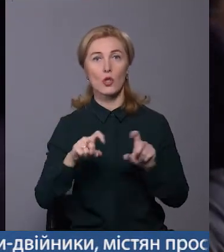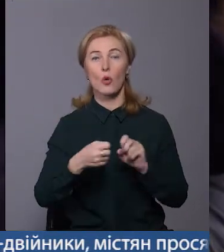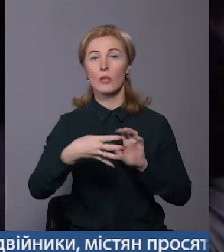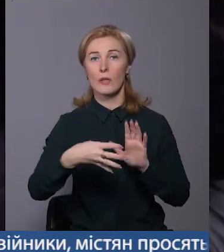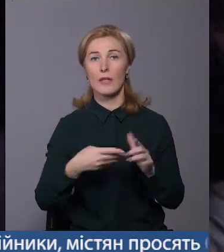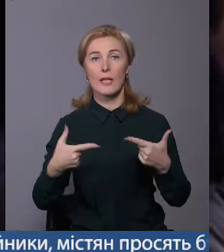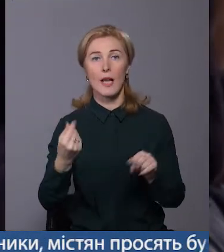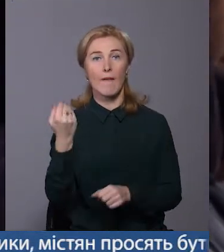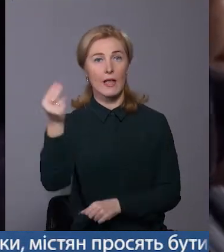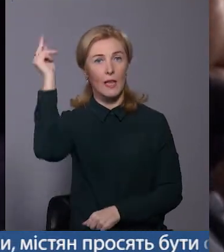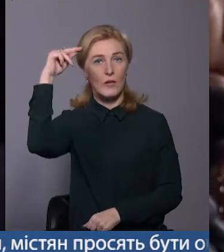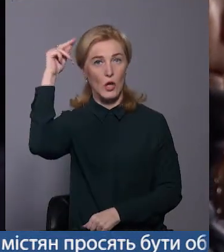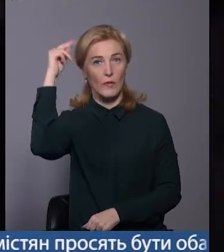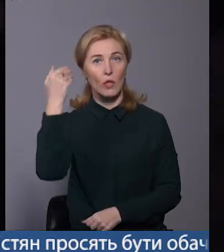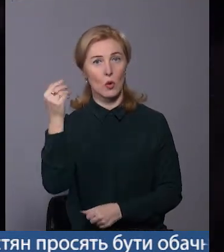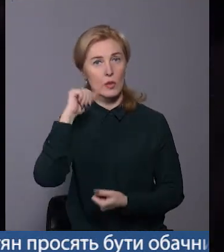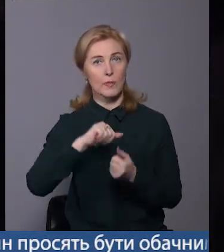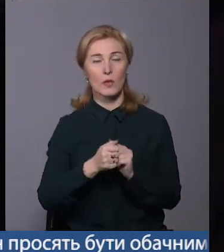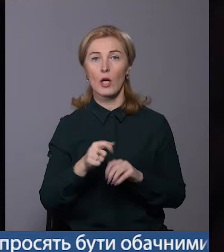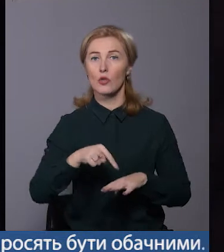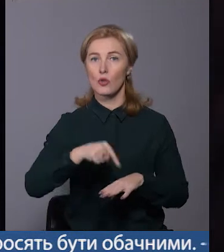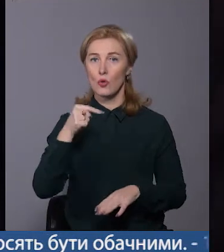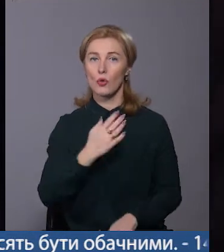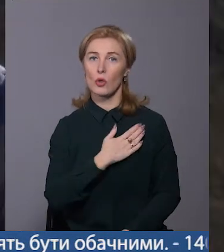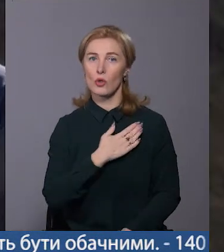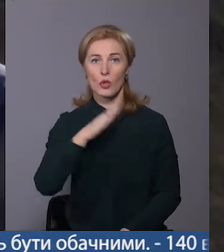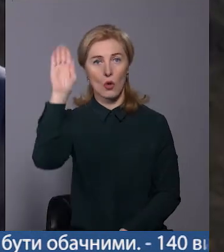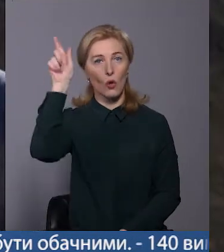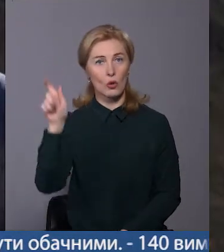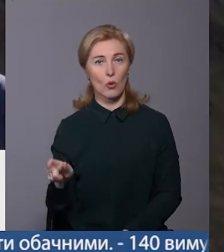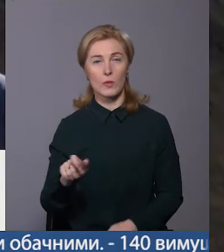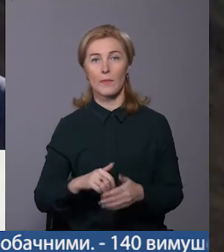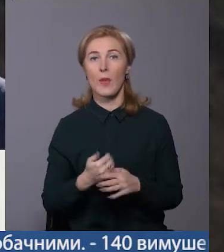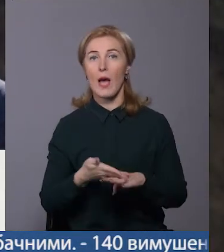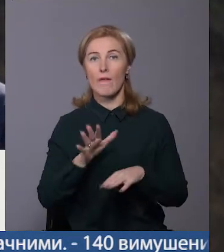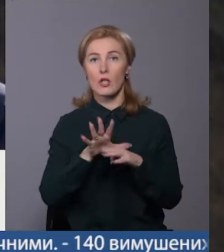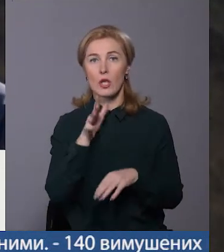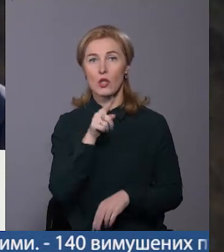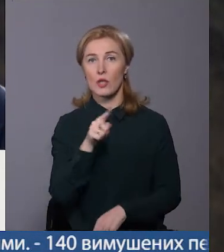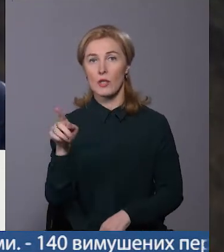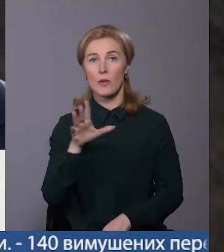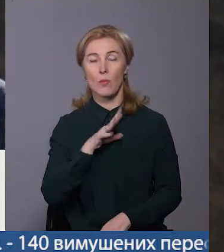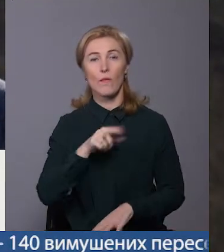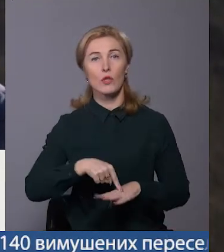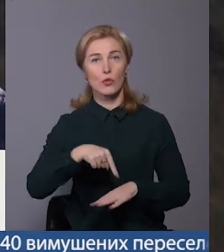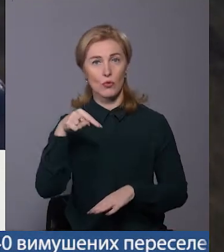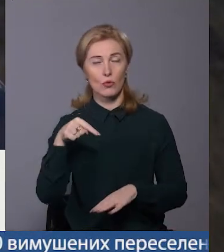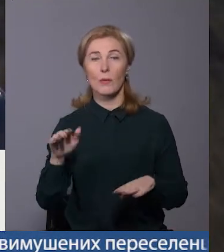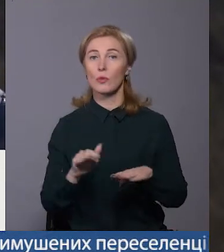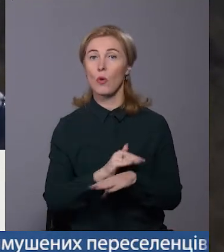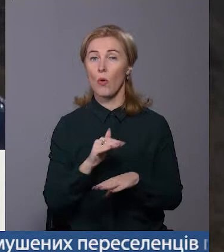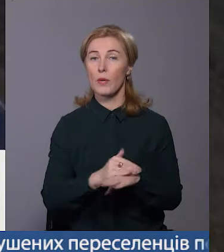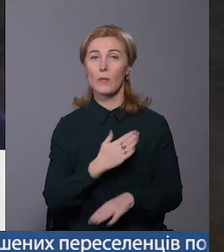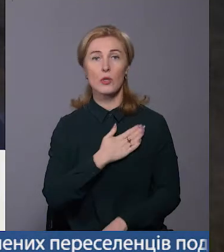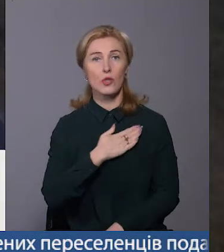якій він навчався. Його запам'ятали як чуйного та щирого хлопця. У шкільні часи Вадим був чуйним, добрим,